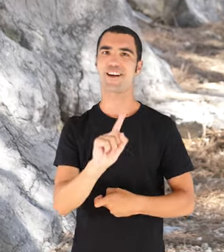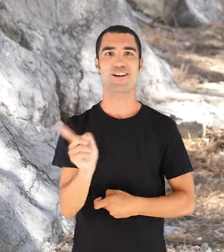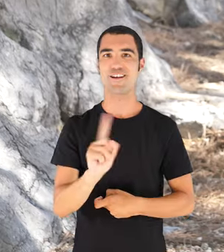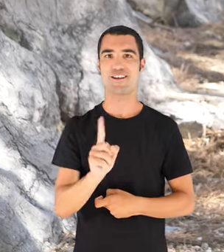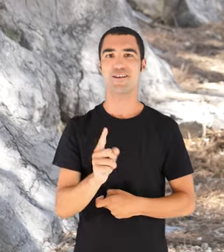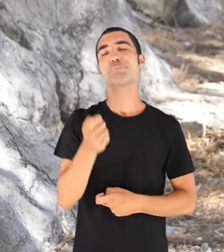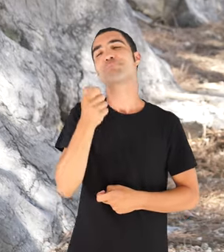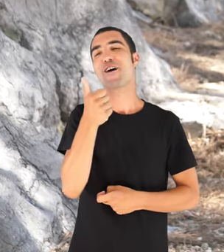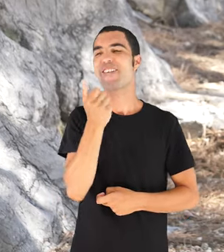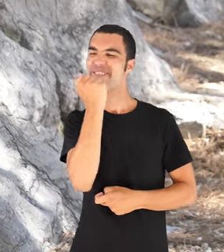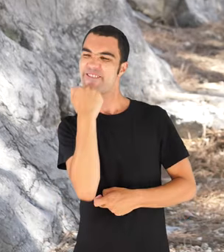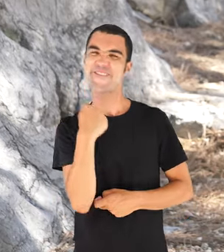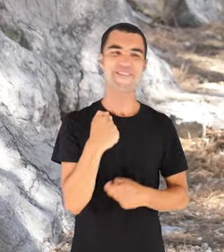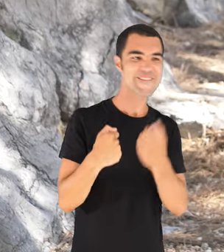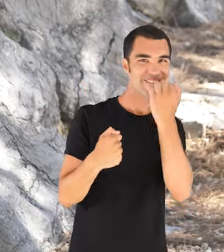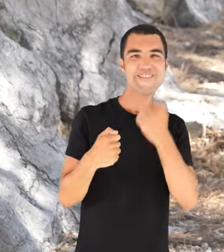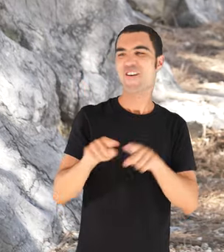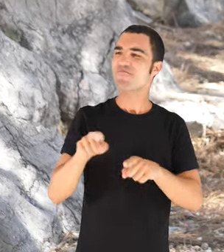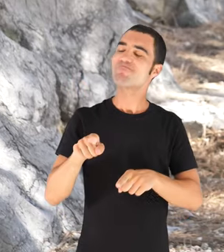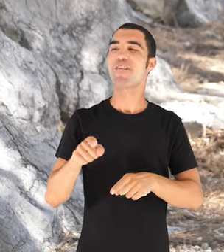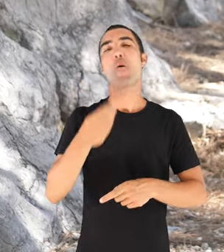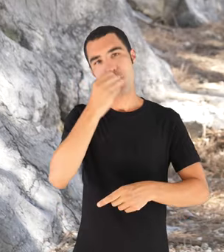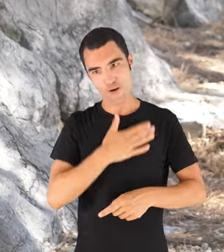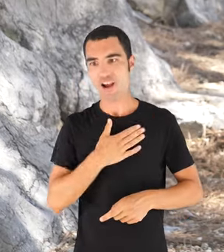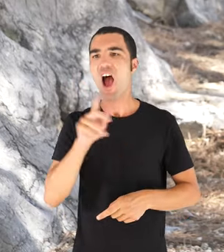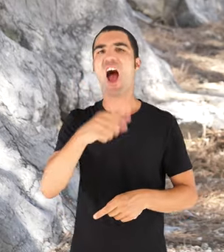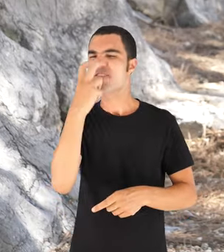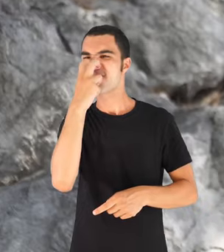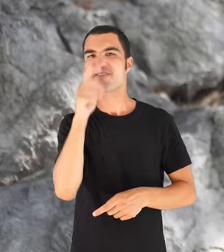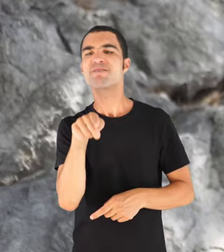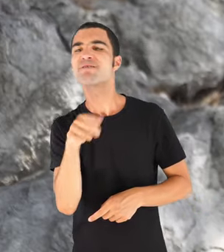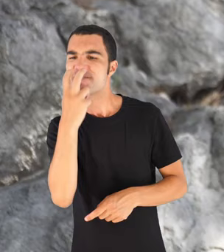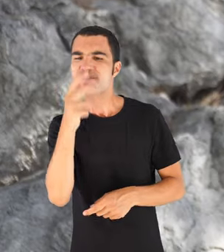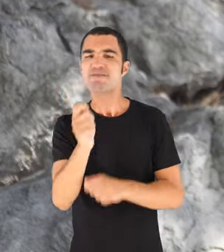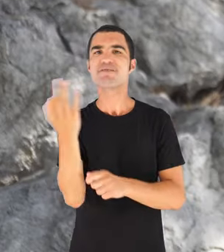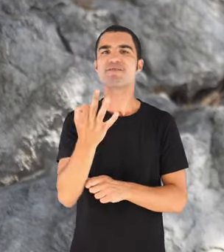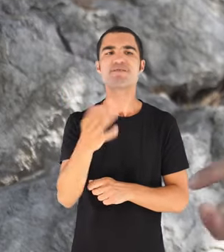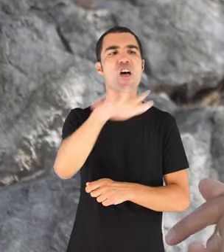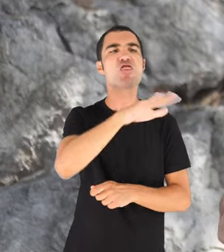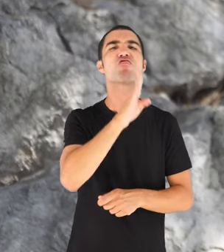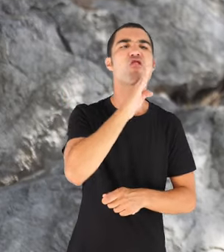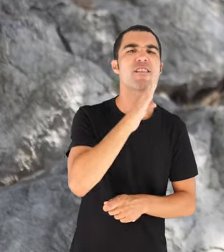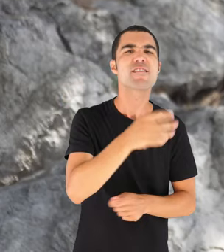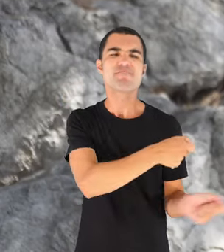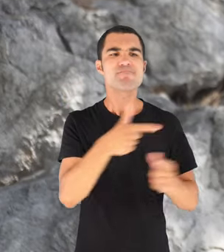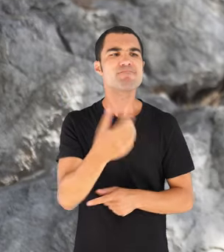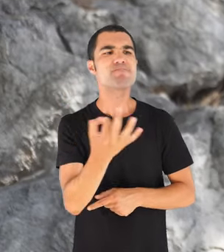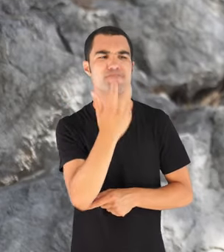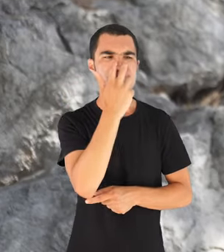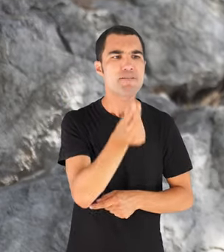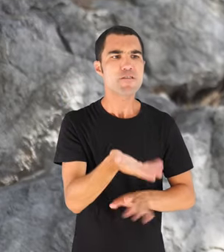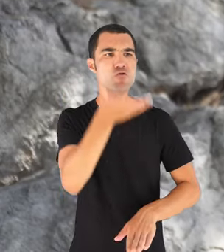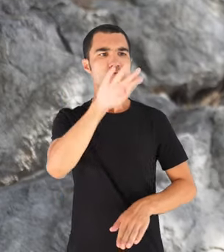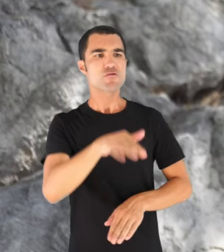l'enveja pot haver una micona, sí que a vegades, però l'enveja sana, però sempre val l'amen que ha fet. M'hem on ha acabat, m'hem caduit,